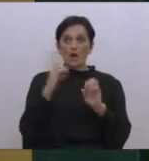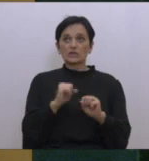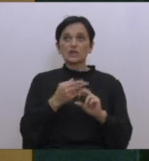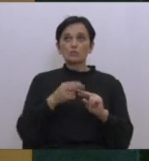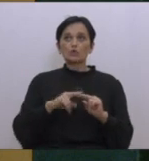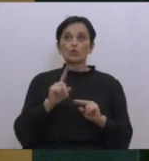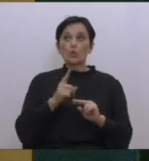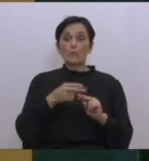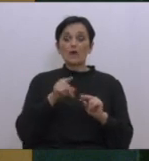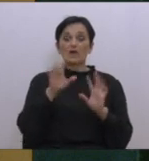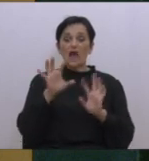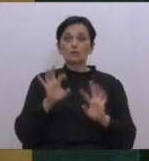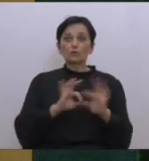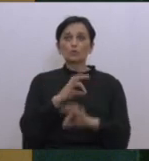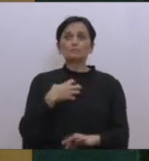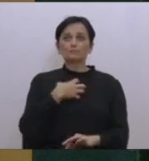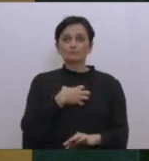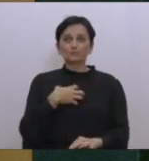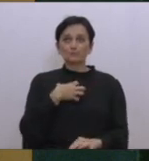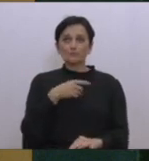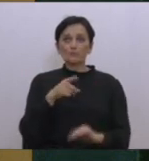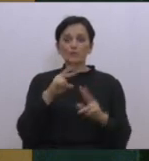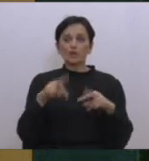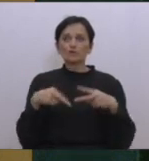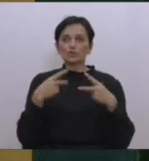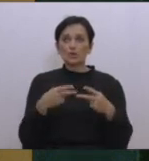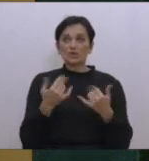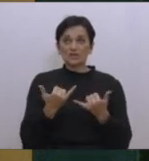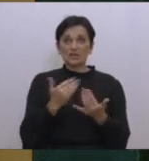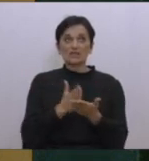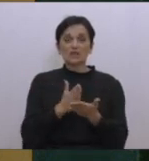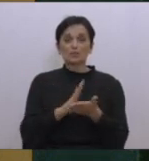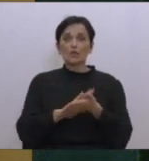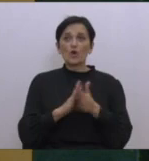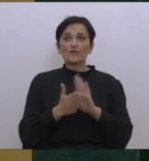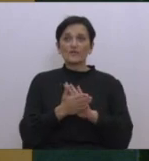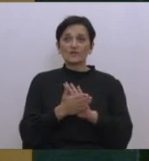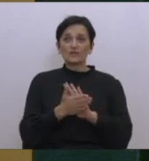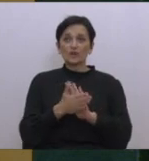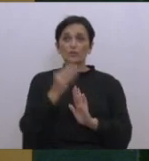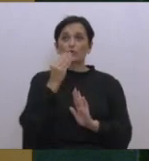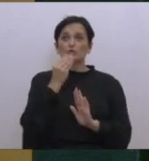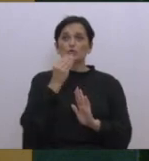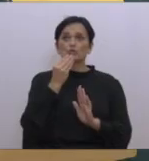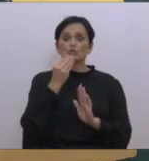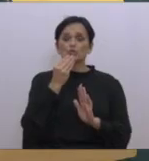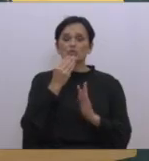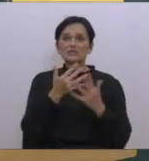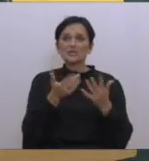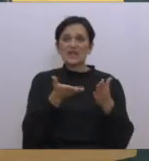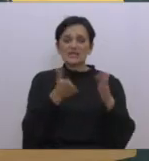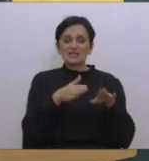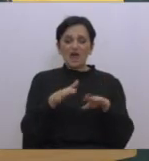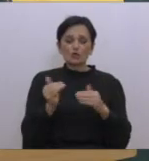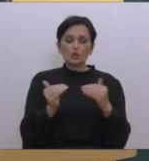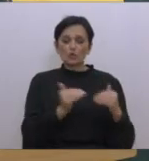რომ აღნიშნული კანონ პროექტი მნიშვნელოვან წილად შეცვლის დღეს არსებულ ვითარებას სურსათის ნარჩენების შემცირების კუთხით